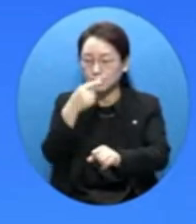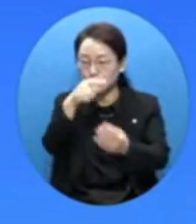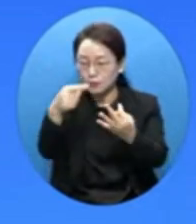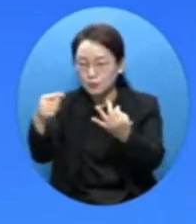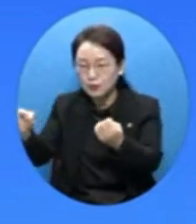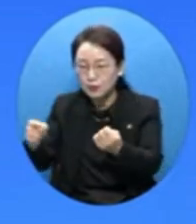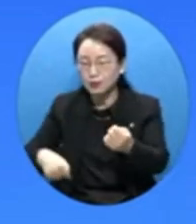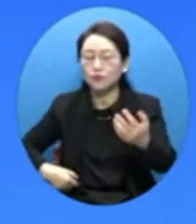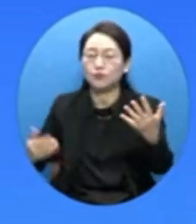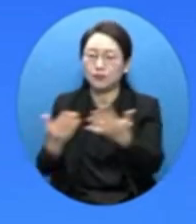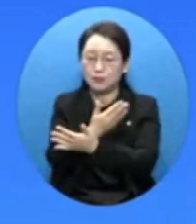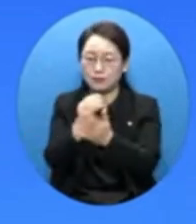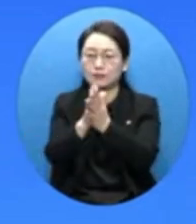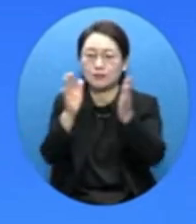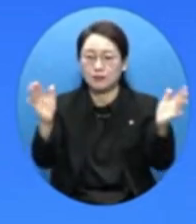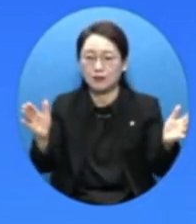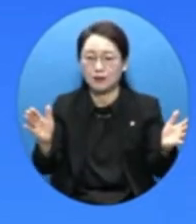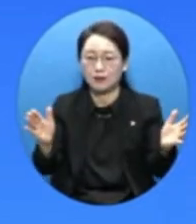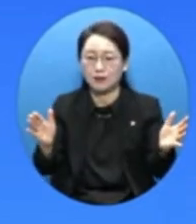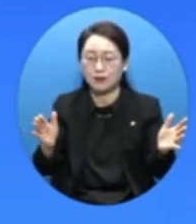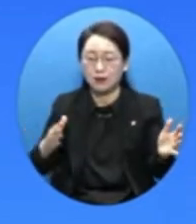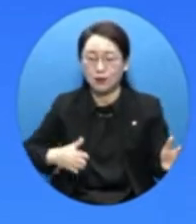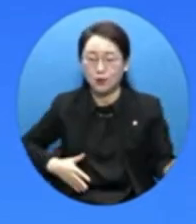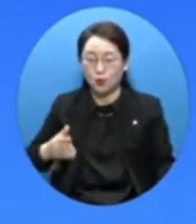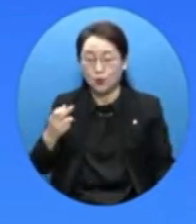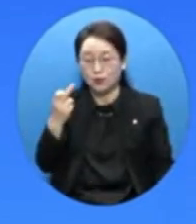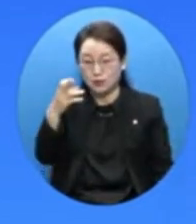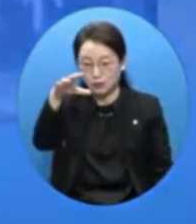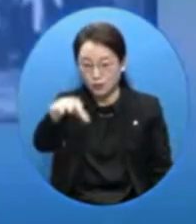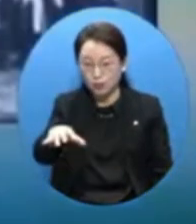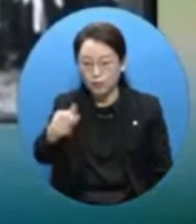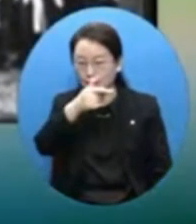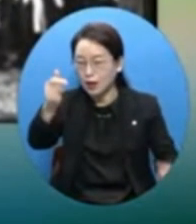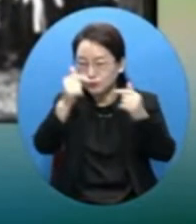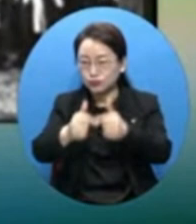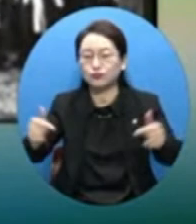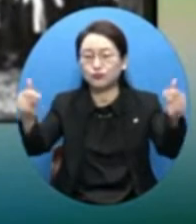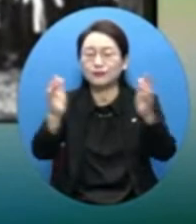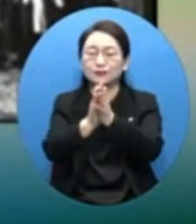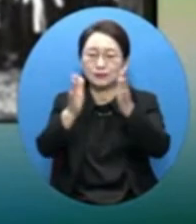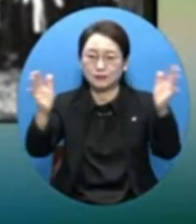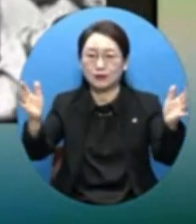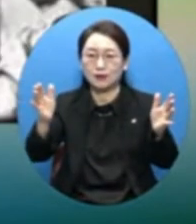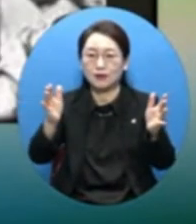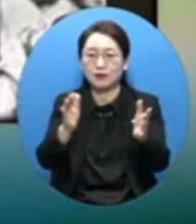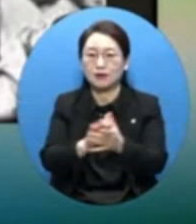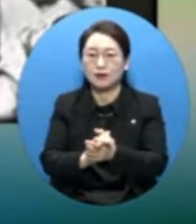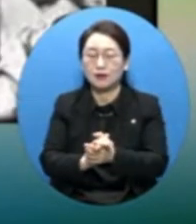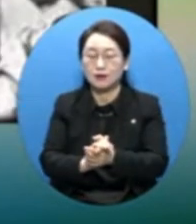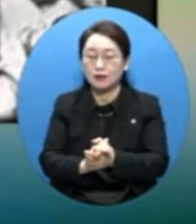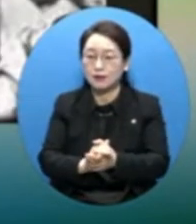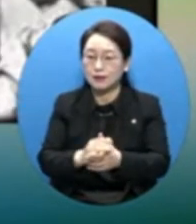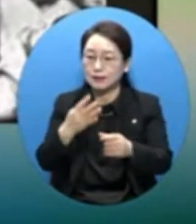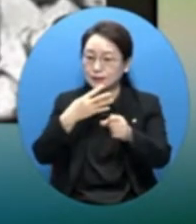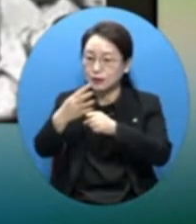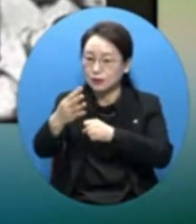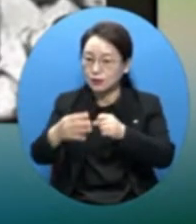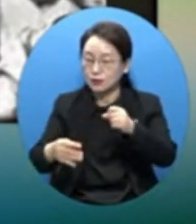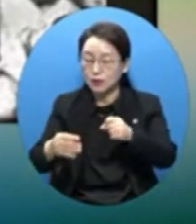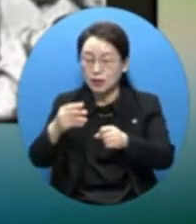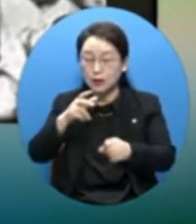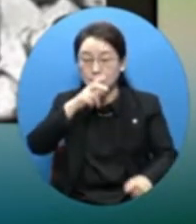회개하기 시작했습니다. 그로 인해서 원산 대붕이 일어나게 되었고 이 붕이 4년 후에